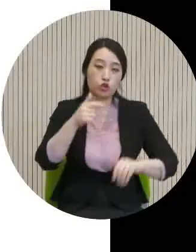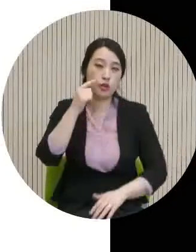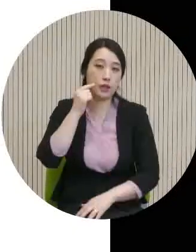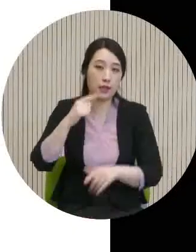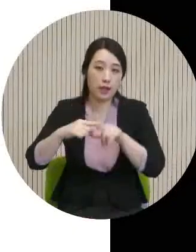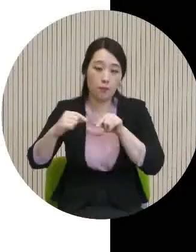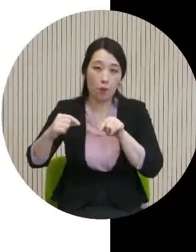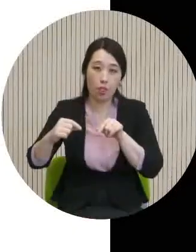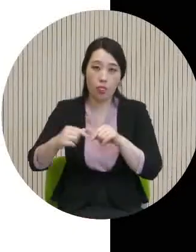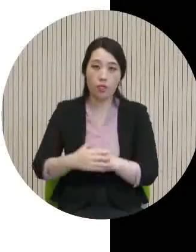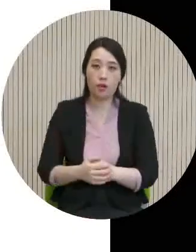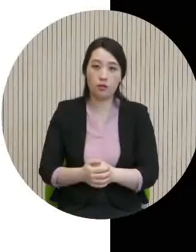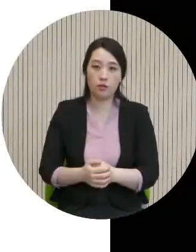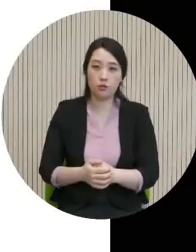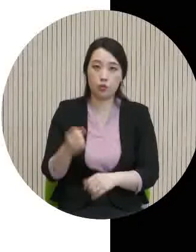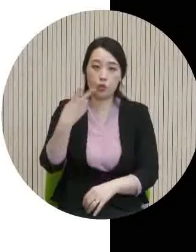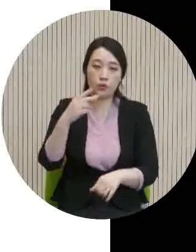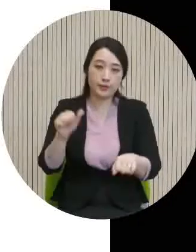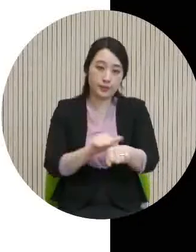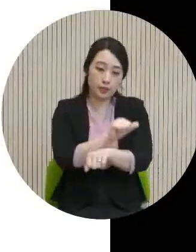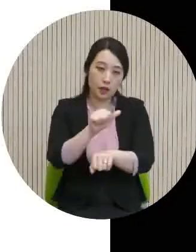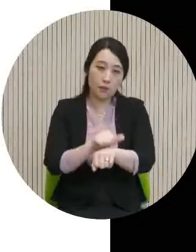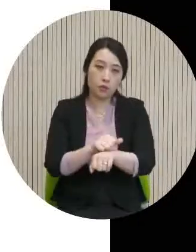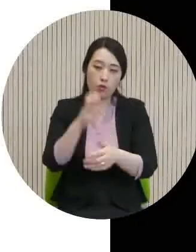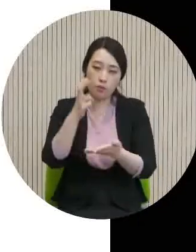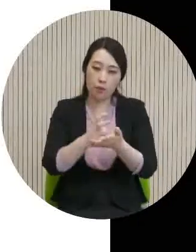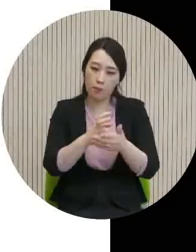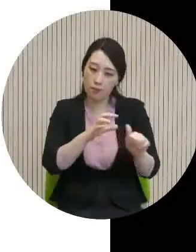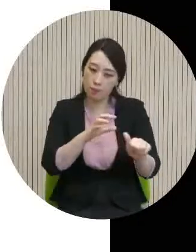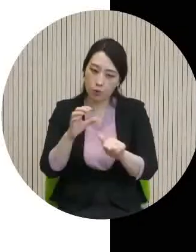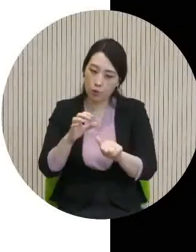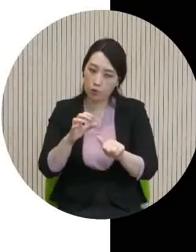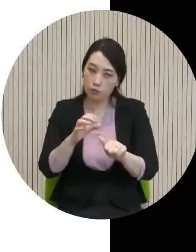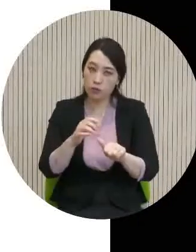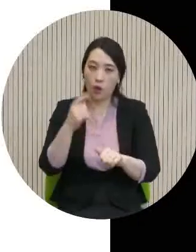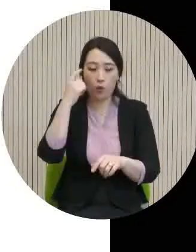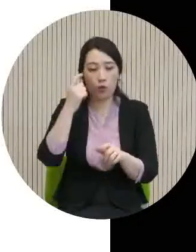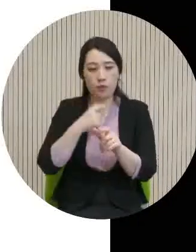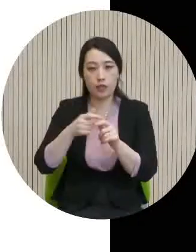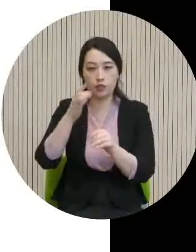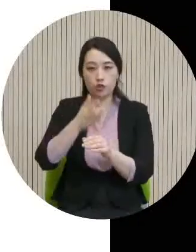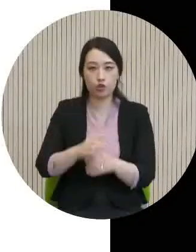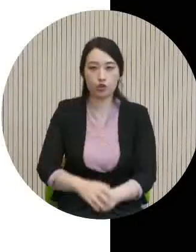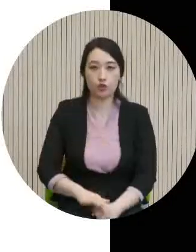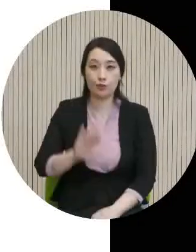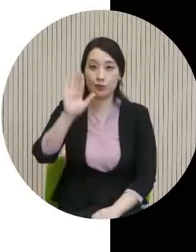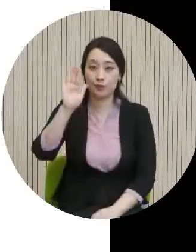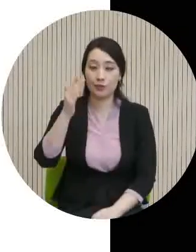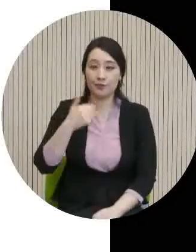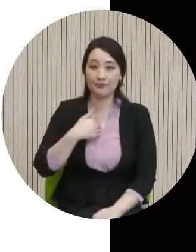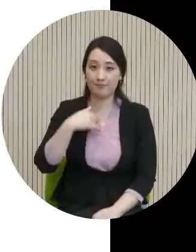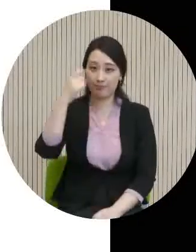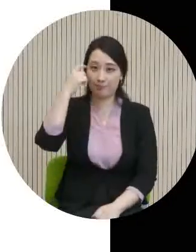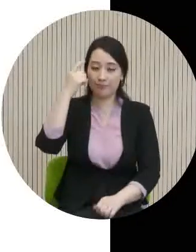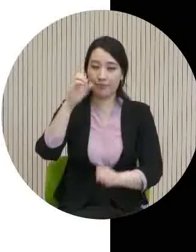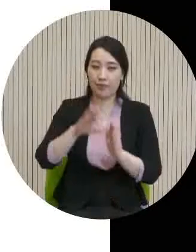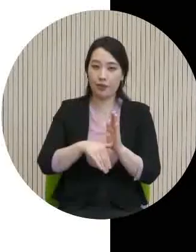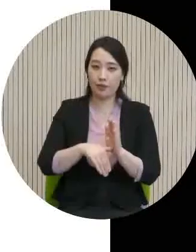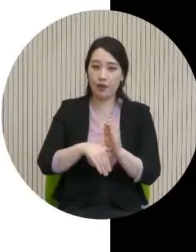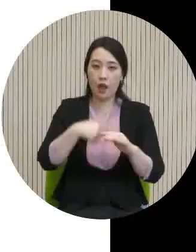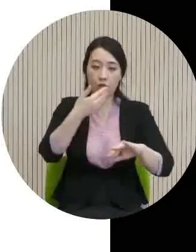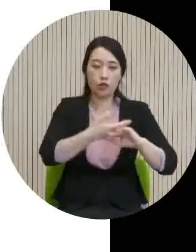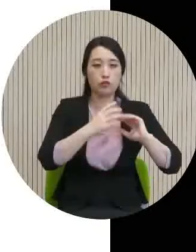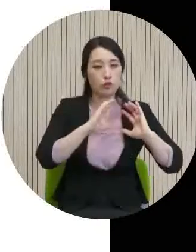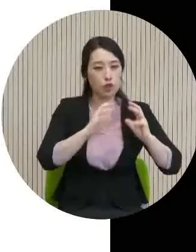law. 이러한 법 도입을 고려하고 있는 중입니다. This is one possible area of reform 그래서 that 제가 other 생각했을 countries can 때는 think about. 다른